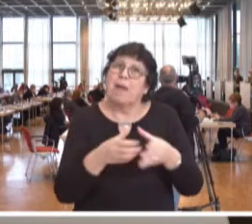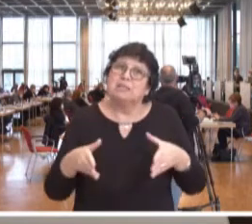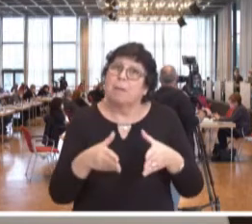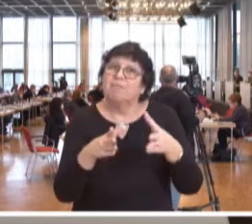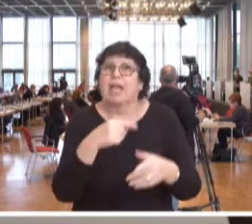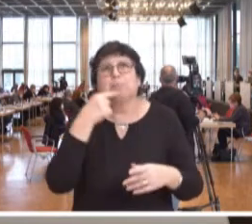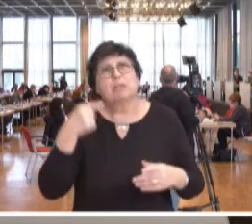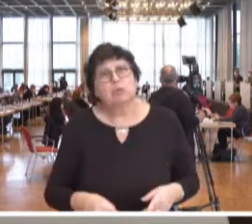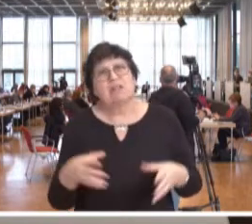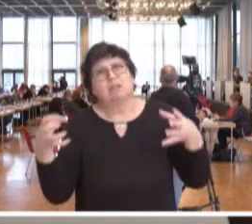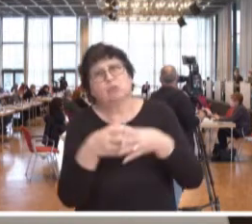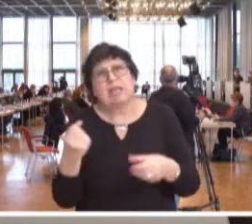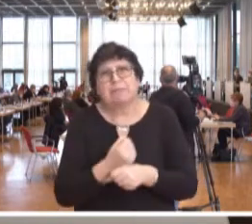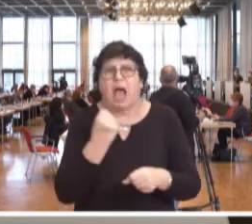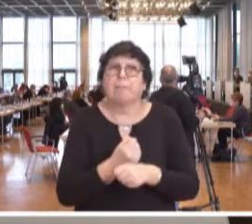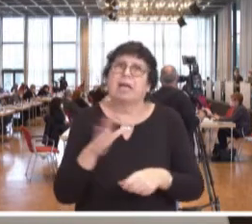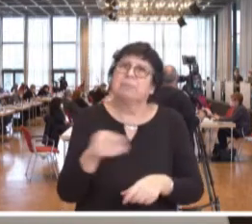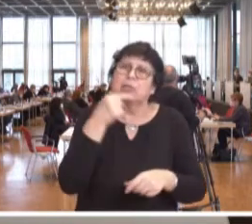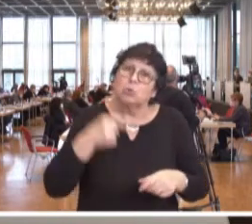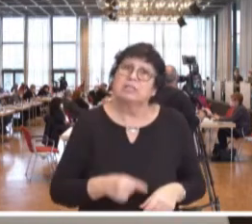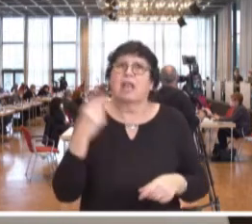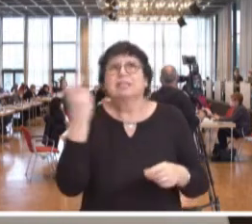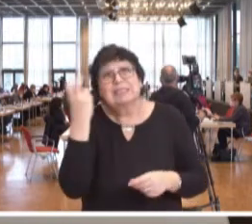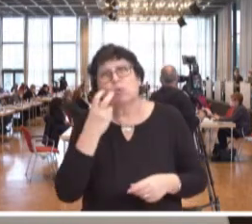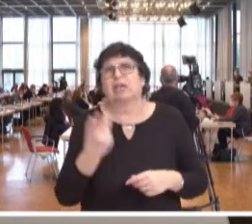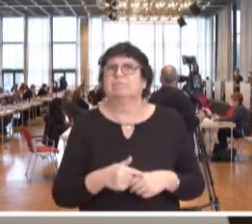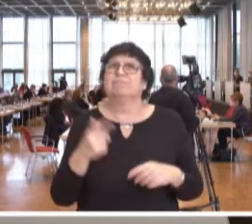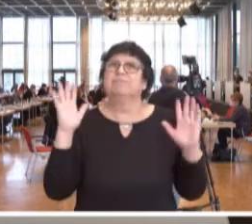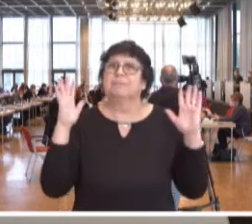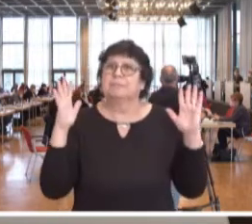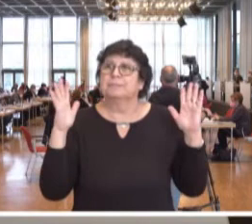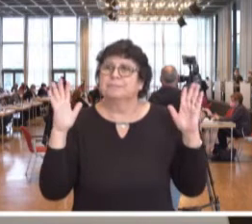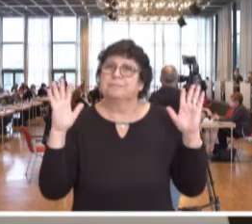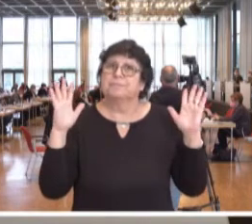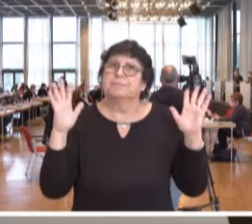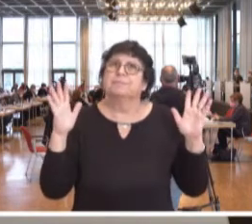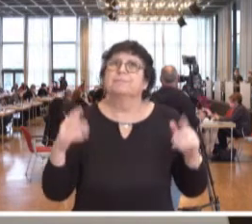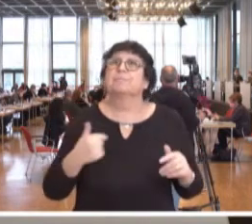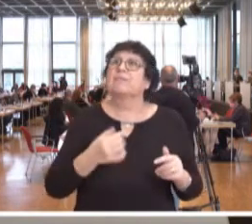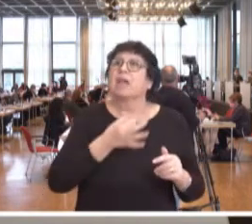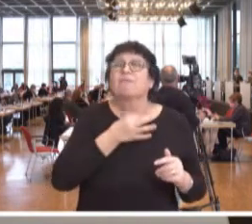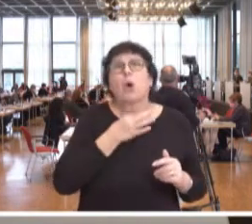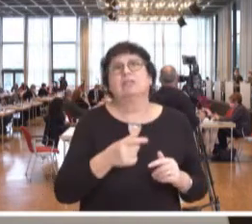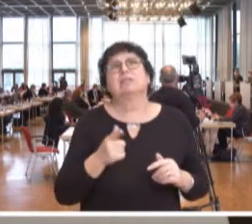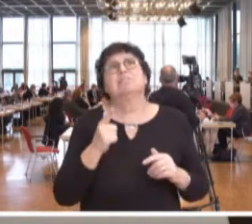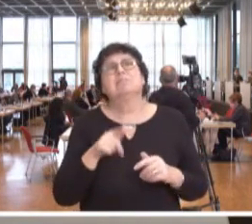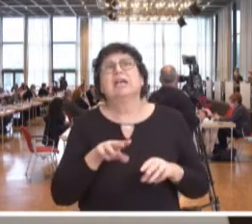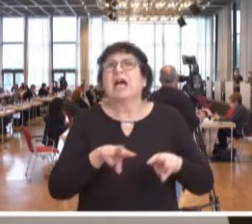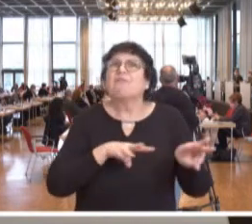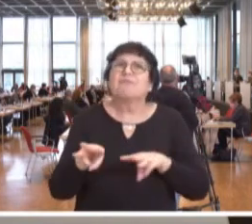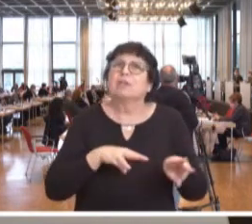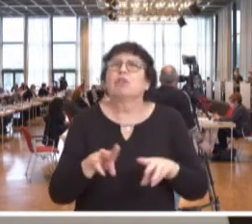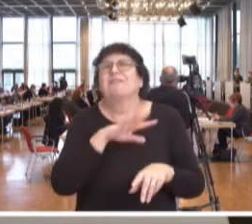zu suchen, eine Zusammenarbeit mit Russland zu suchen. Ich wollte, meine Damen und Herren, die wirtschaftlichen Dinge nicht so